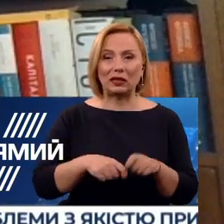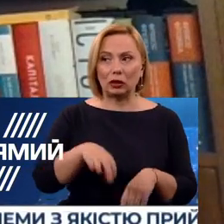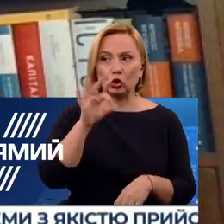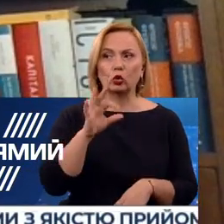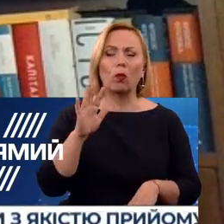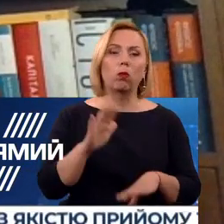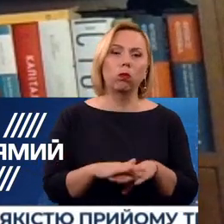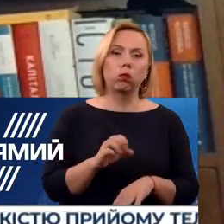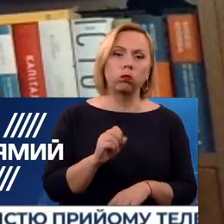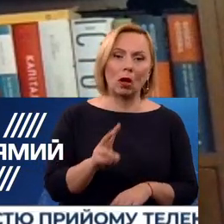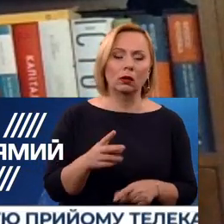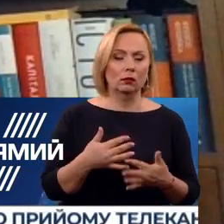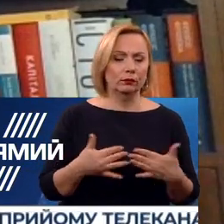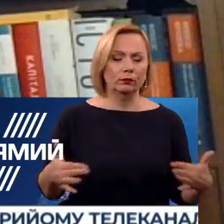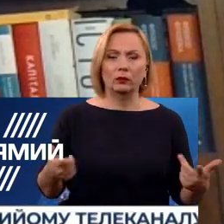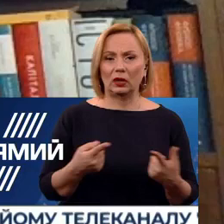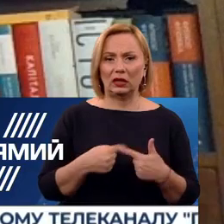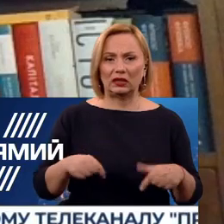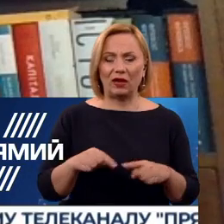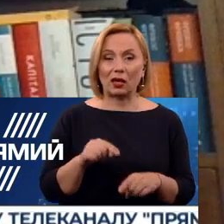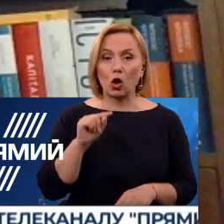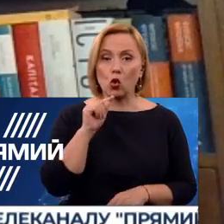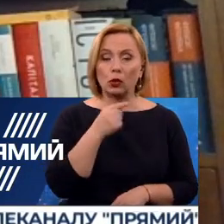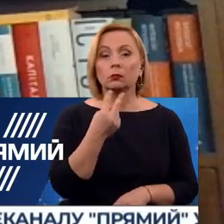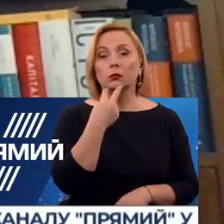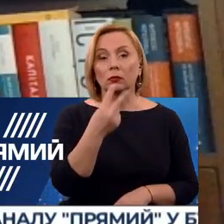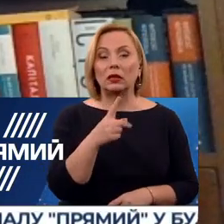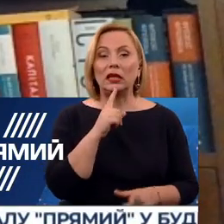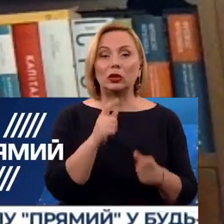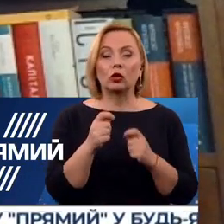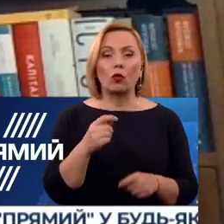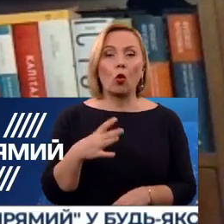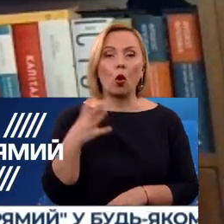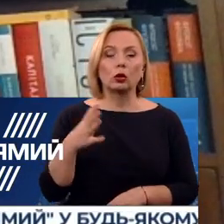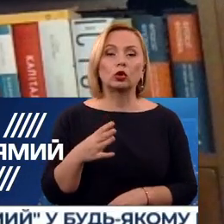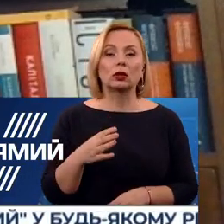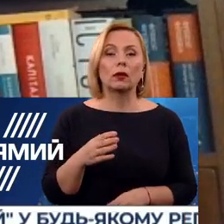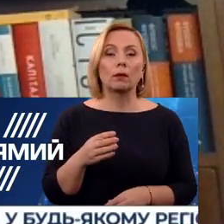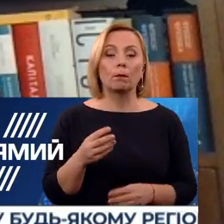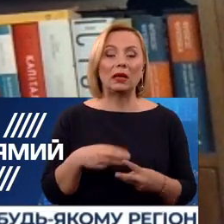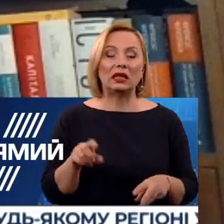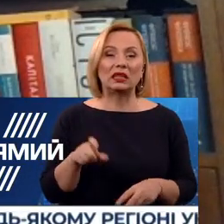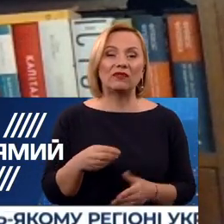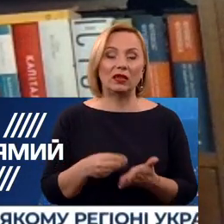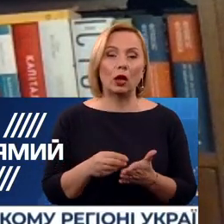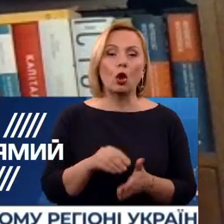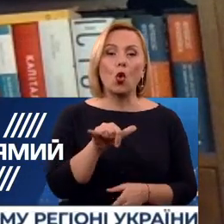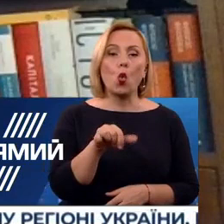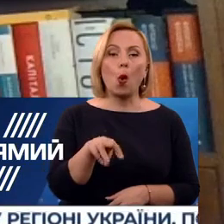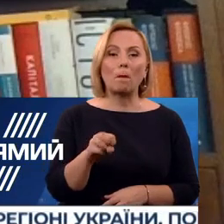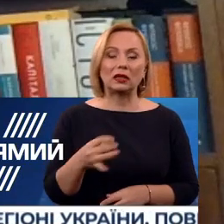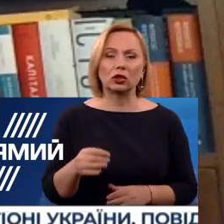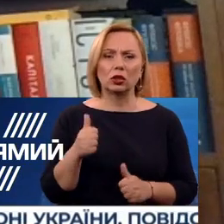секторі і в багатьох інших сферах економіки. Подивіться інтерв'ю колишнього міністра фінансів Уманського. Мінімум 5 мільярдів гривень